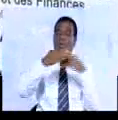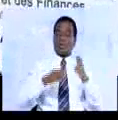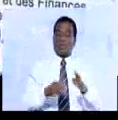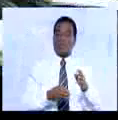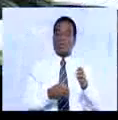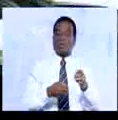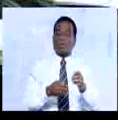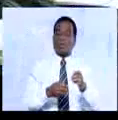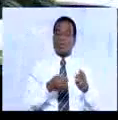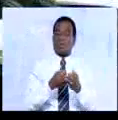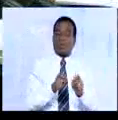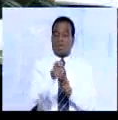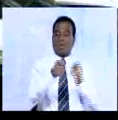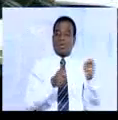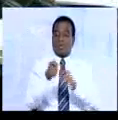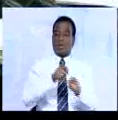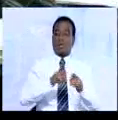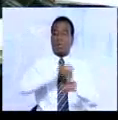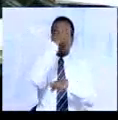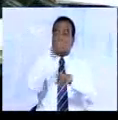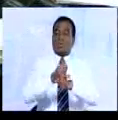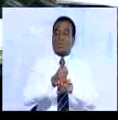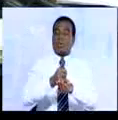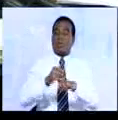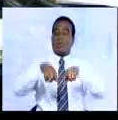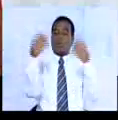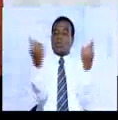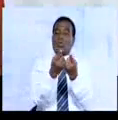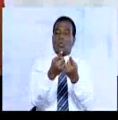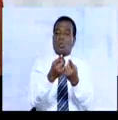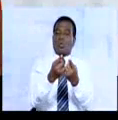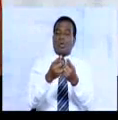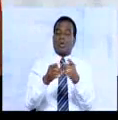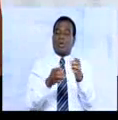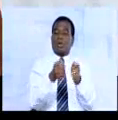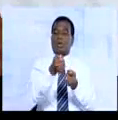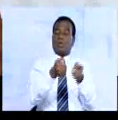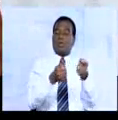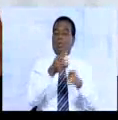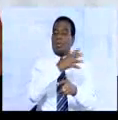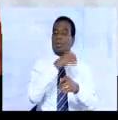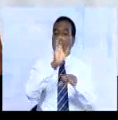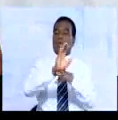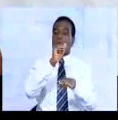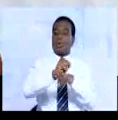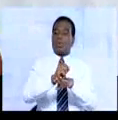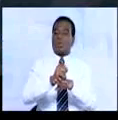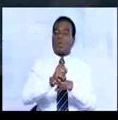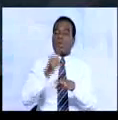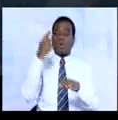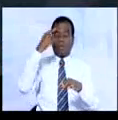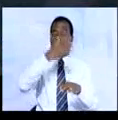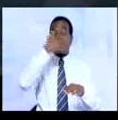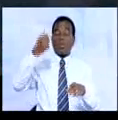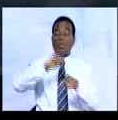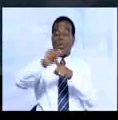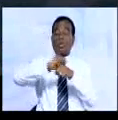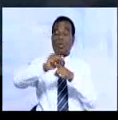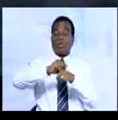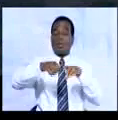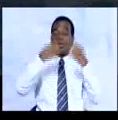gestion agréés. Une institution du collectif national des centres de gestion agréés de Côte d'Ivoire en vue de mieux former